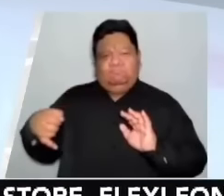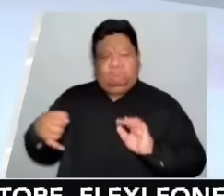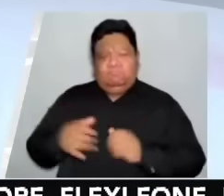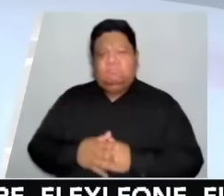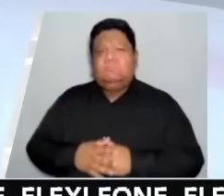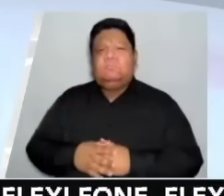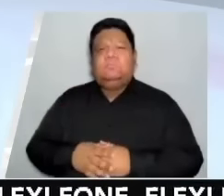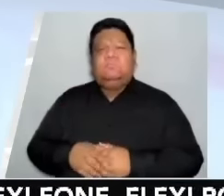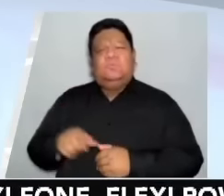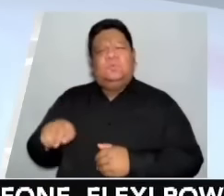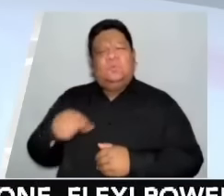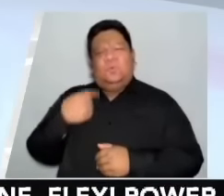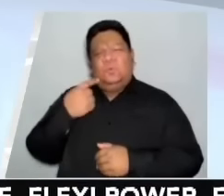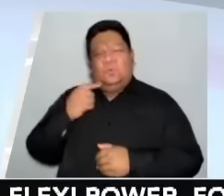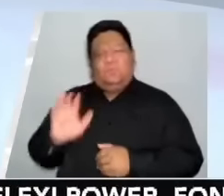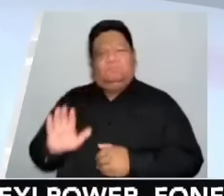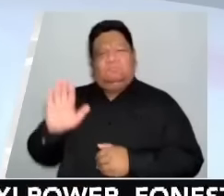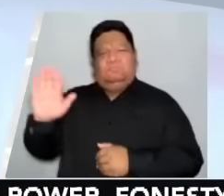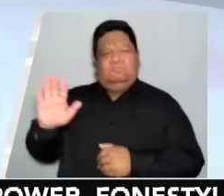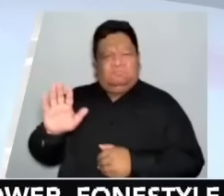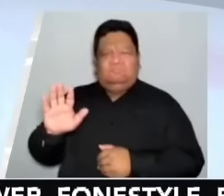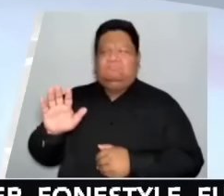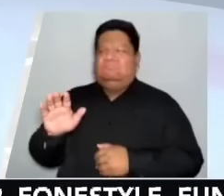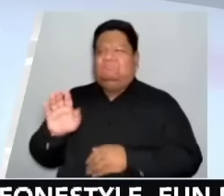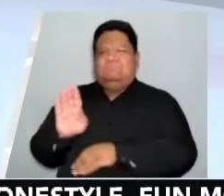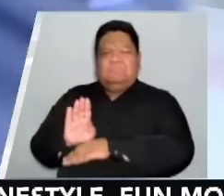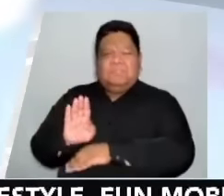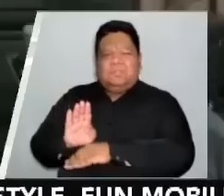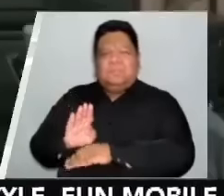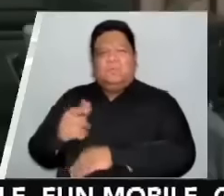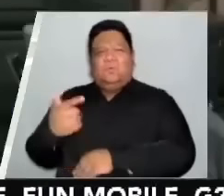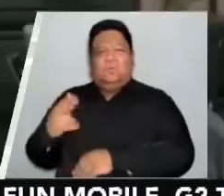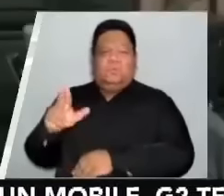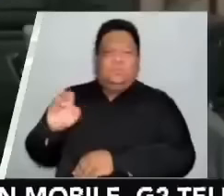ban Mayor Alice guo may report si Raffy